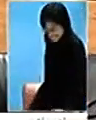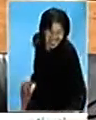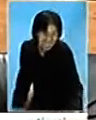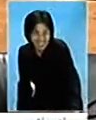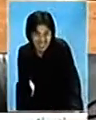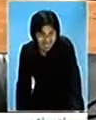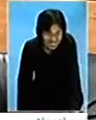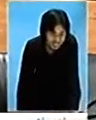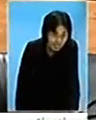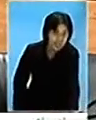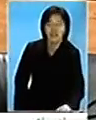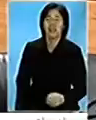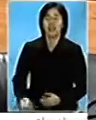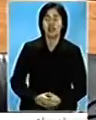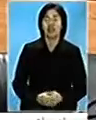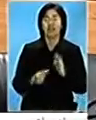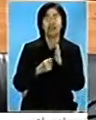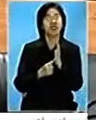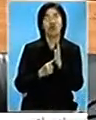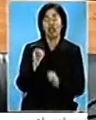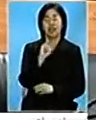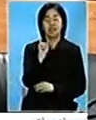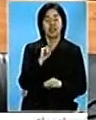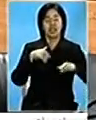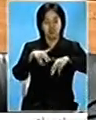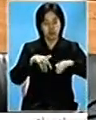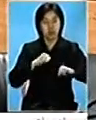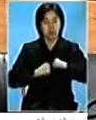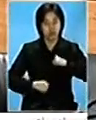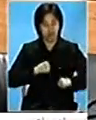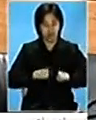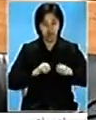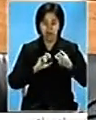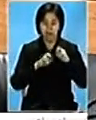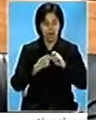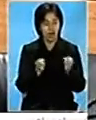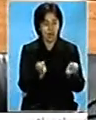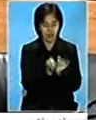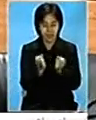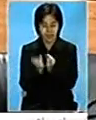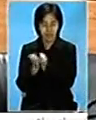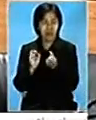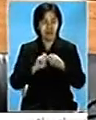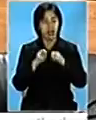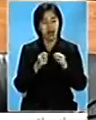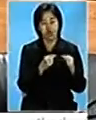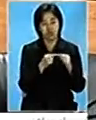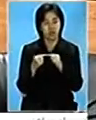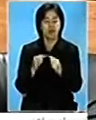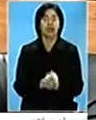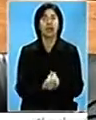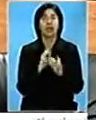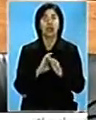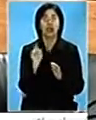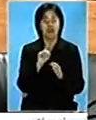าบนะครับเป็นตัวอย่างให้ไม่ดีกับพี่น้องเยาวชนปัญหามันก็ลุกลามบานปลายครับทั้งหมดเนี่ยมันเป็นกลไก